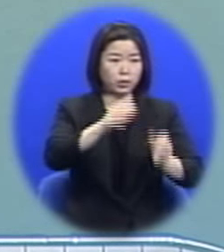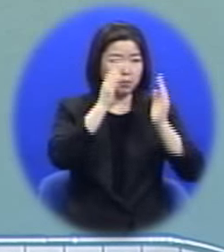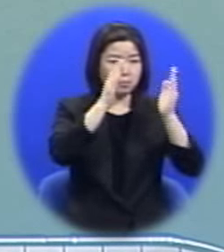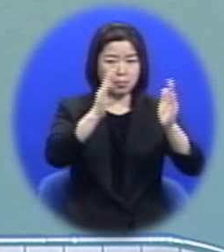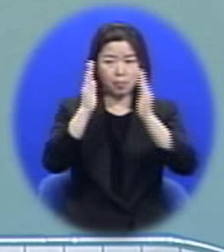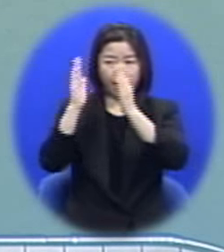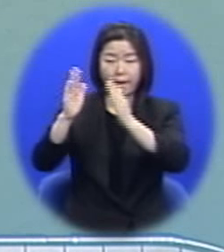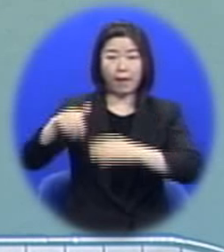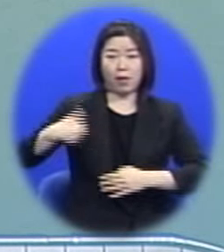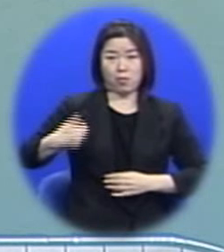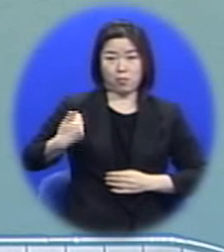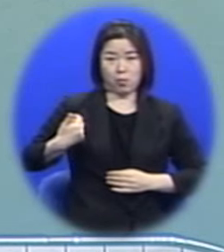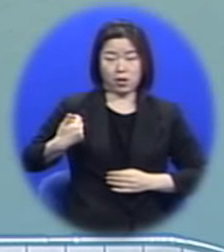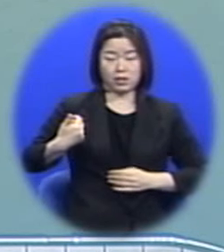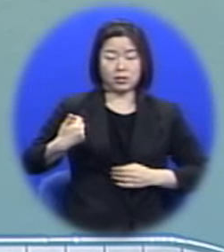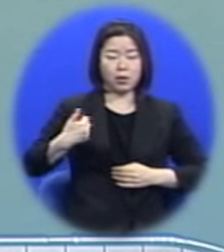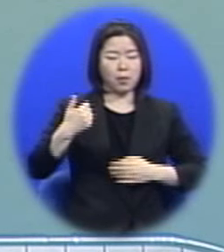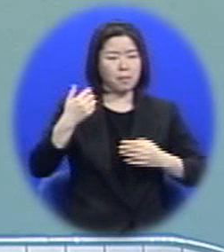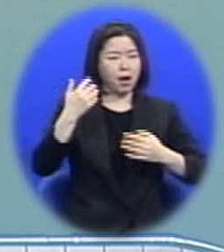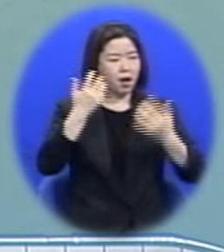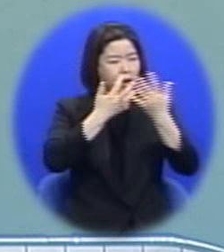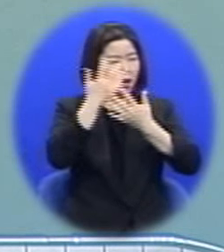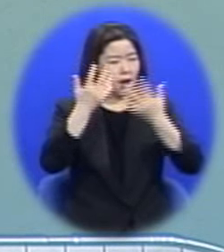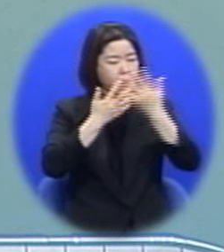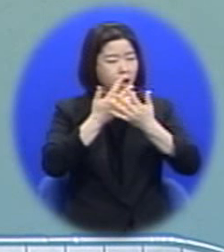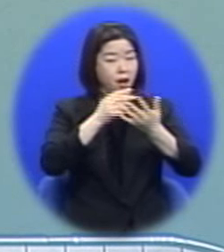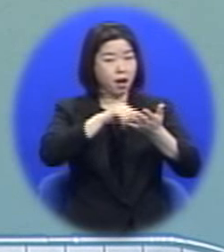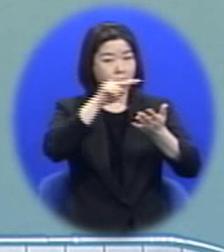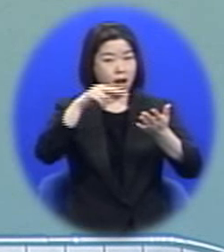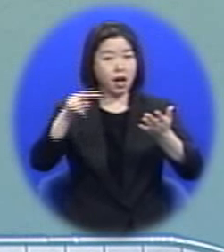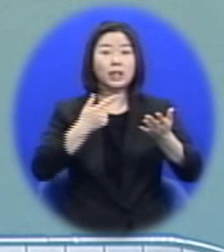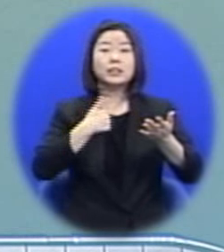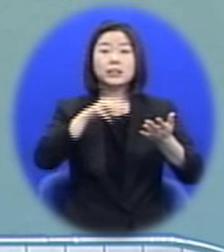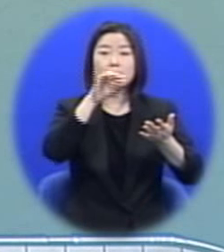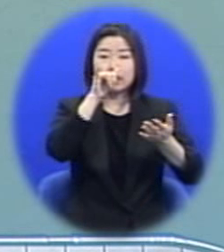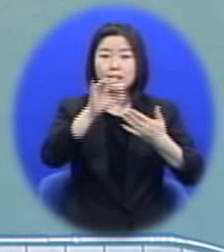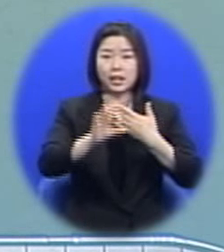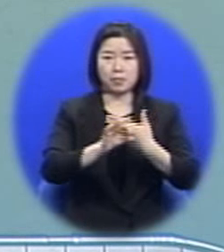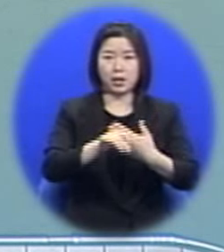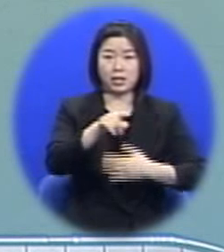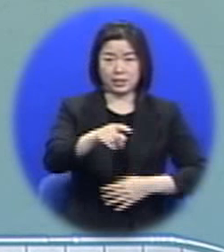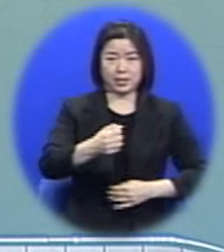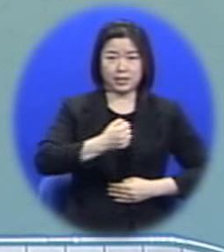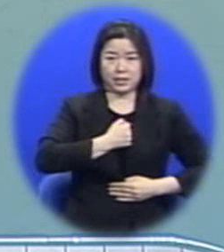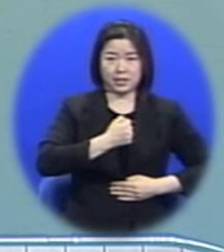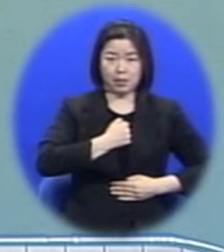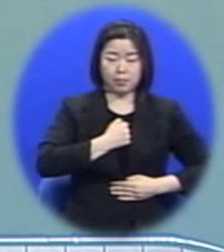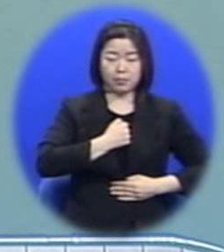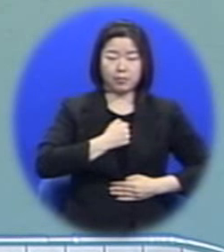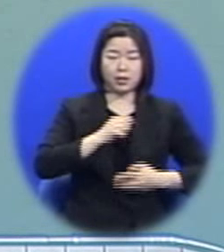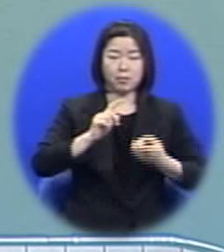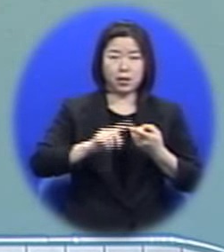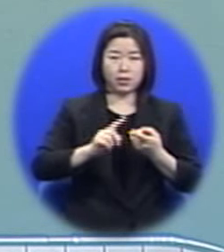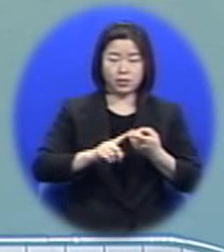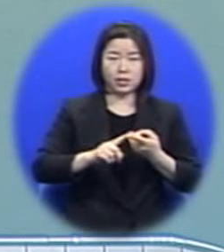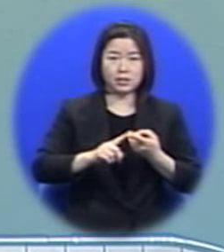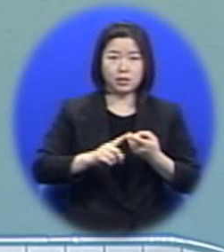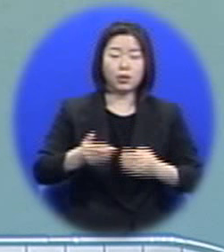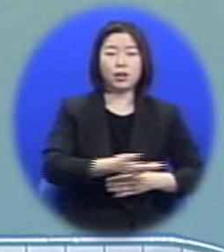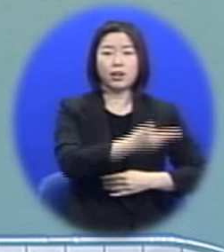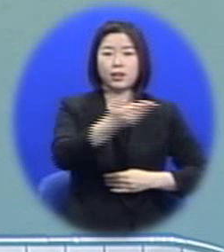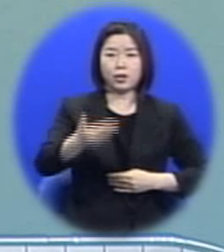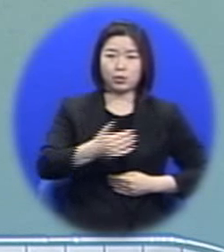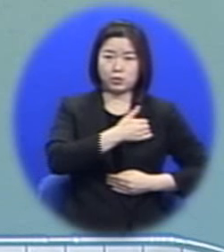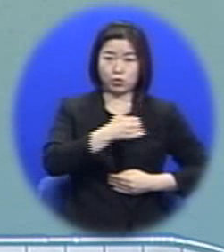어딘지 몰라서 헤매본 적이 아마 있으시다면 그 답답함을 아마 여러분이